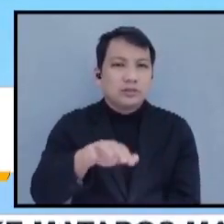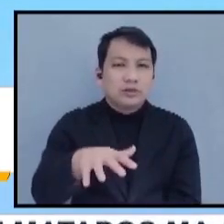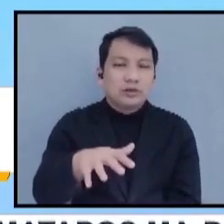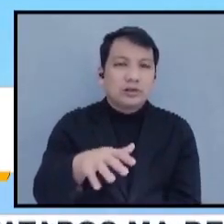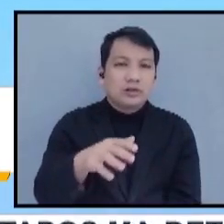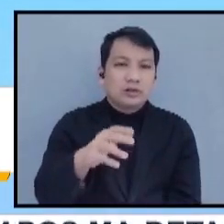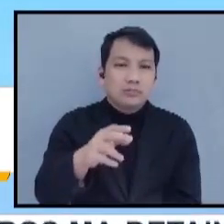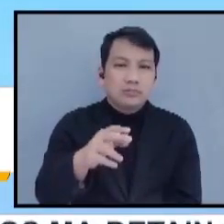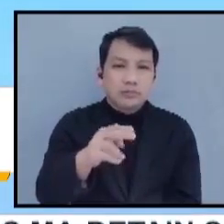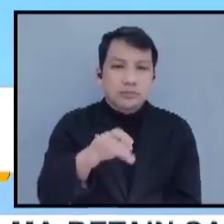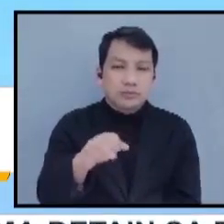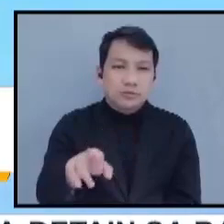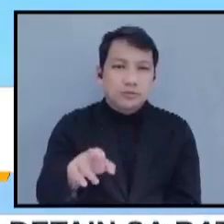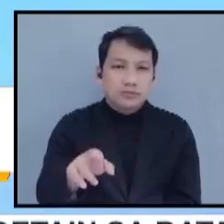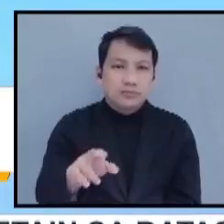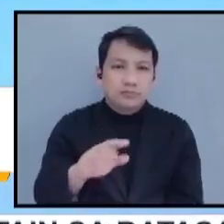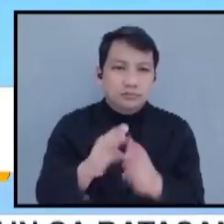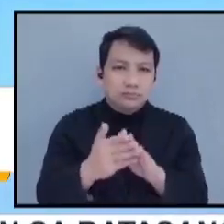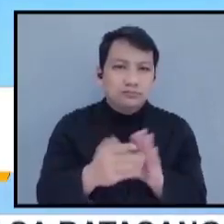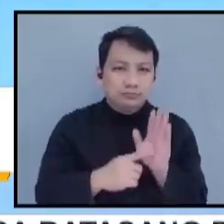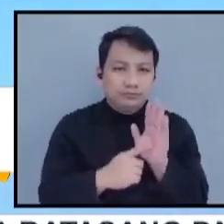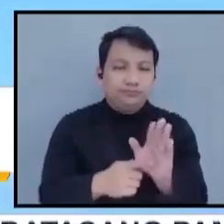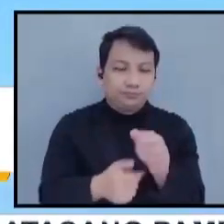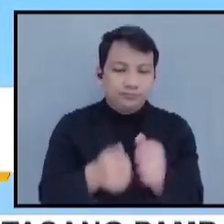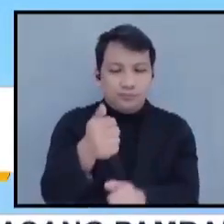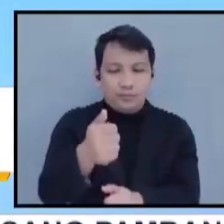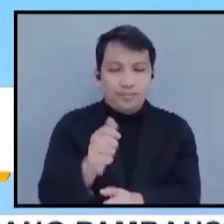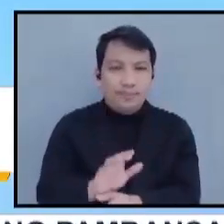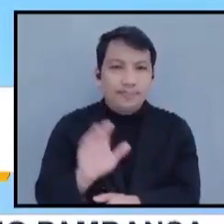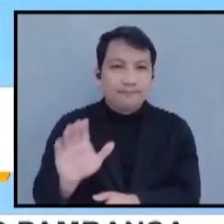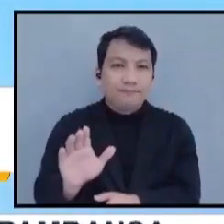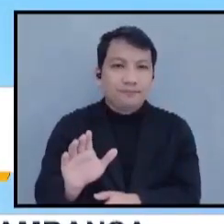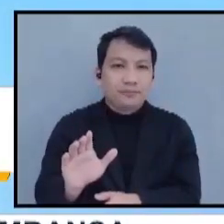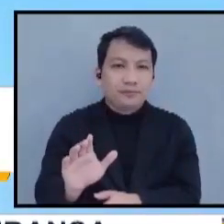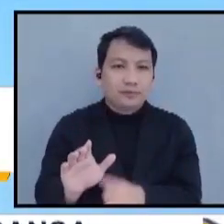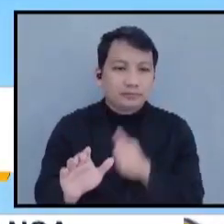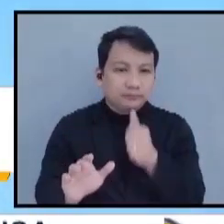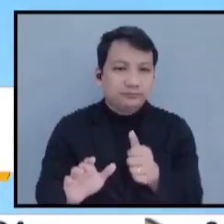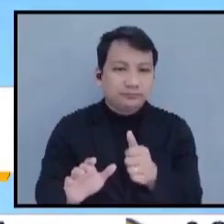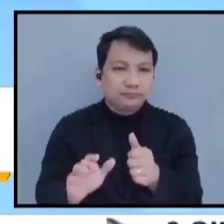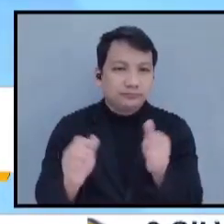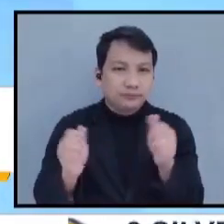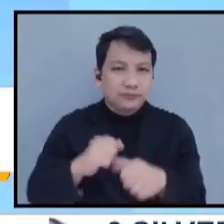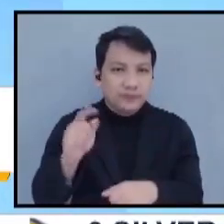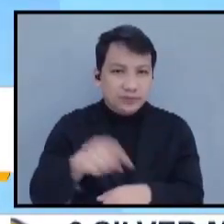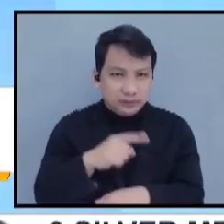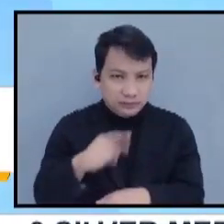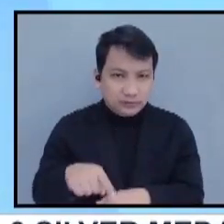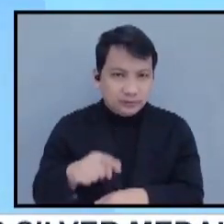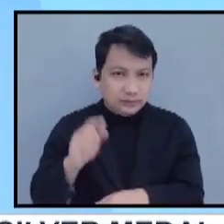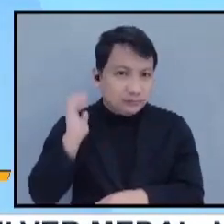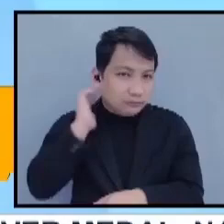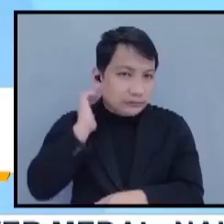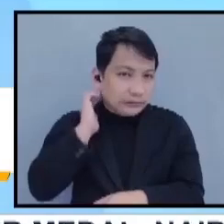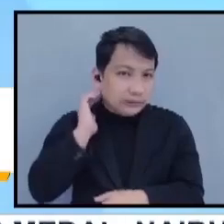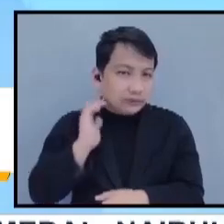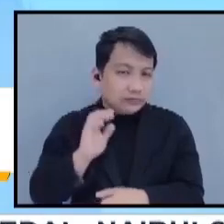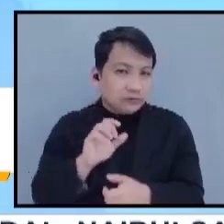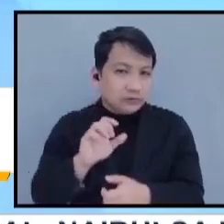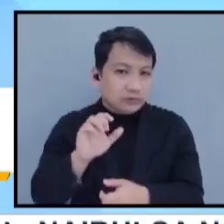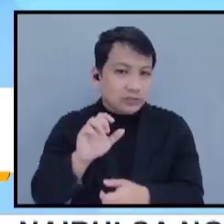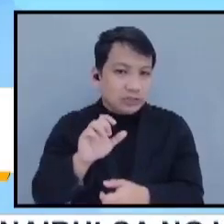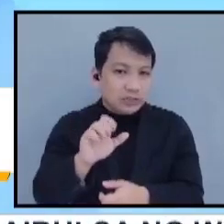Order Council, ipinasa ang resolusyon ng kanilang pagkondena sa pambobomba sa Mindanao State University sa Marawi City